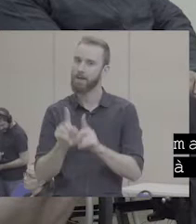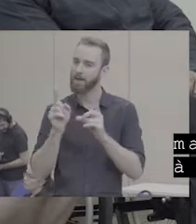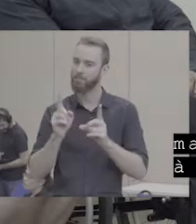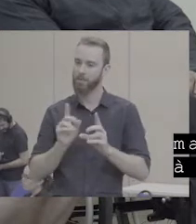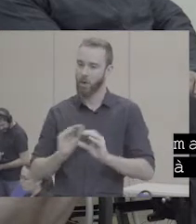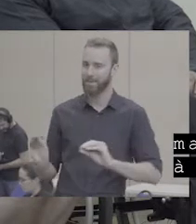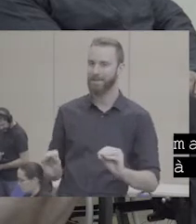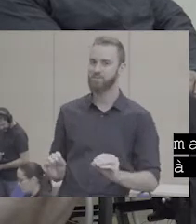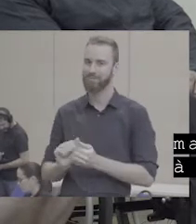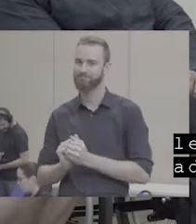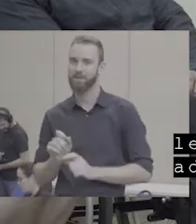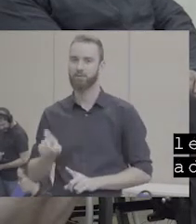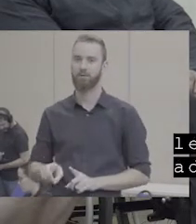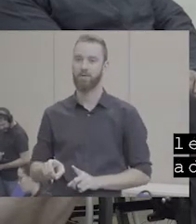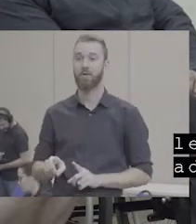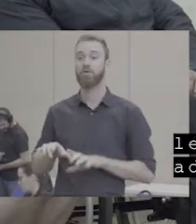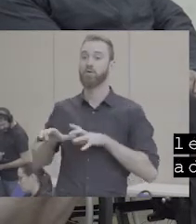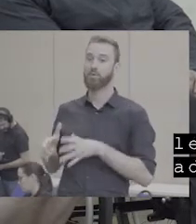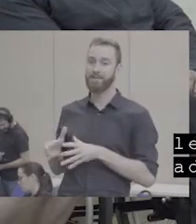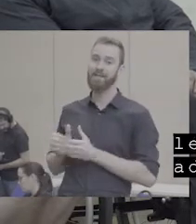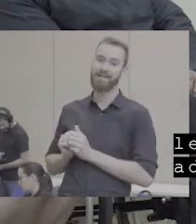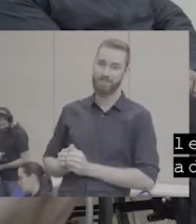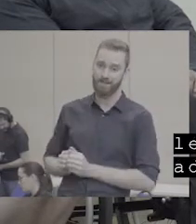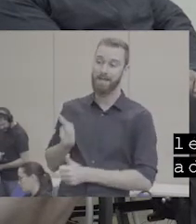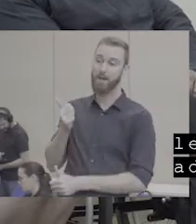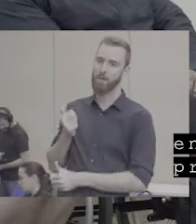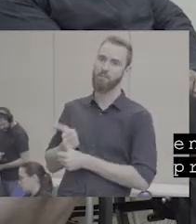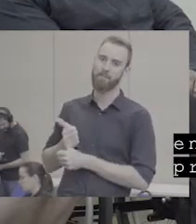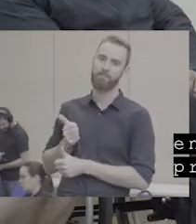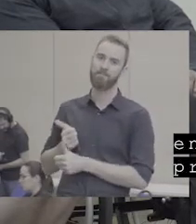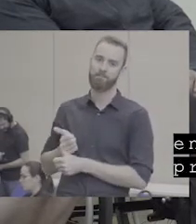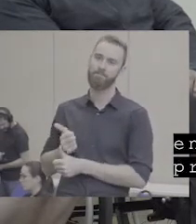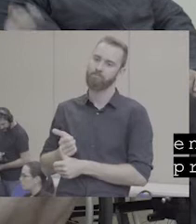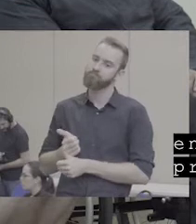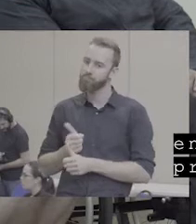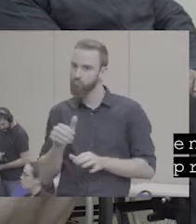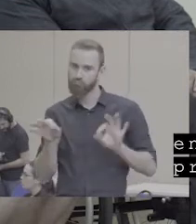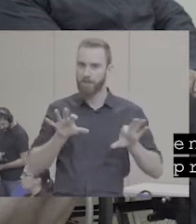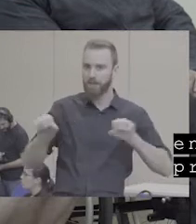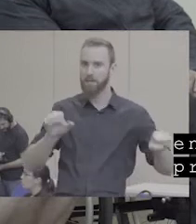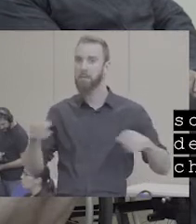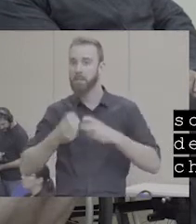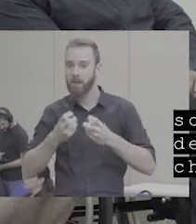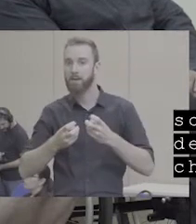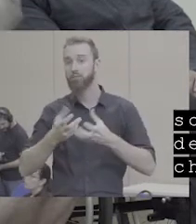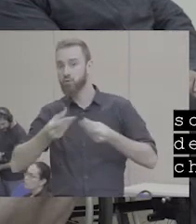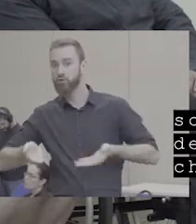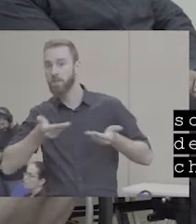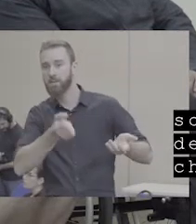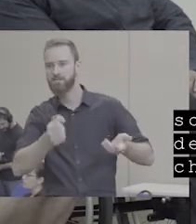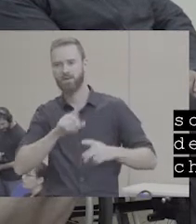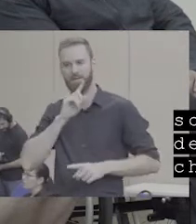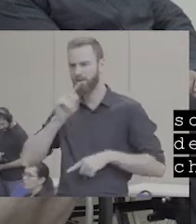des aménagements à faire. Puis c'est le comité accessibilité, adaptabilité qui, lui, va être en mesure d'identifier les problèmes puis trouver des solutions. Puis des fois, c'est